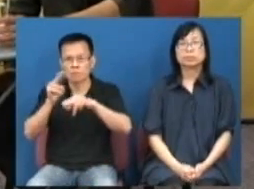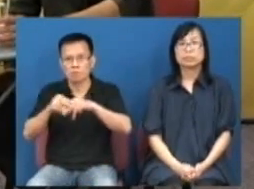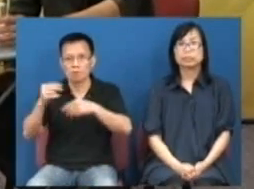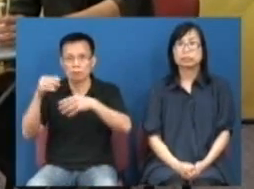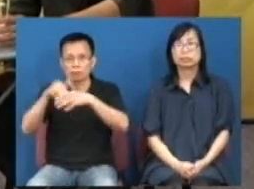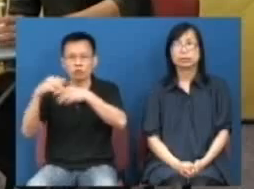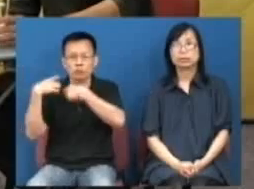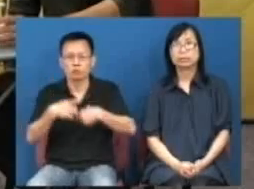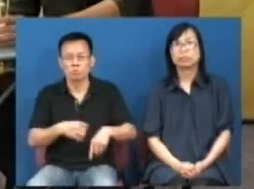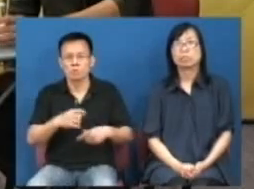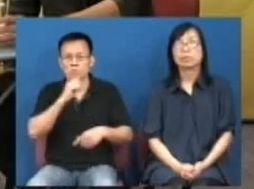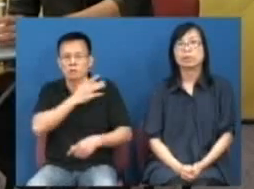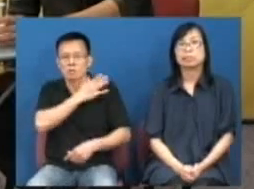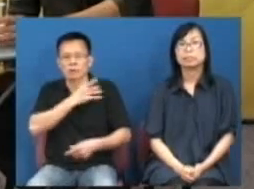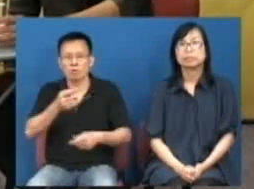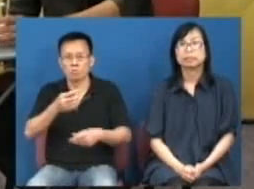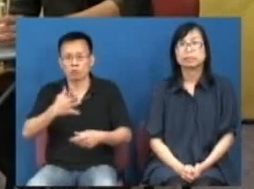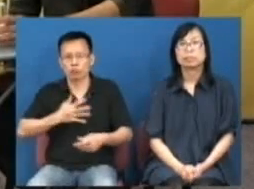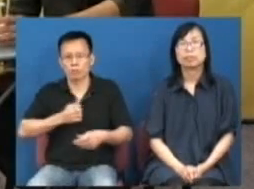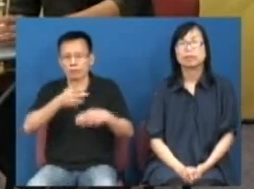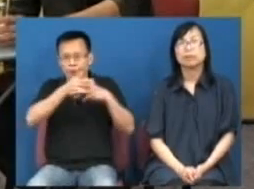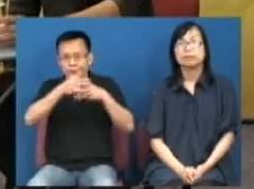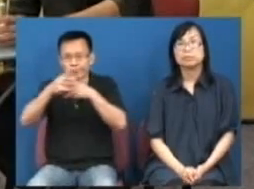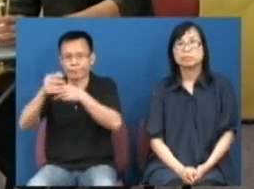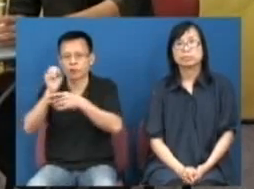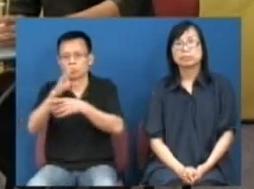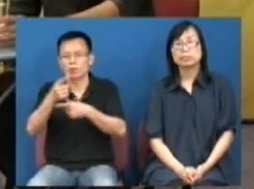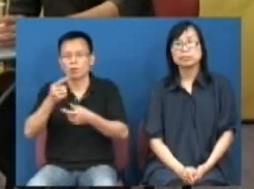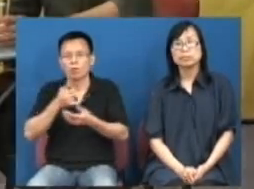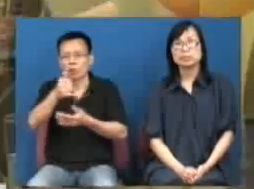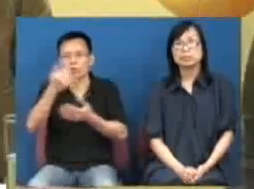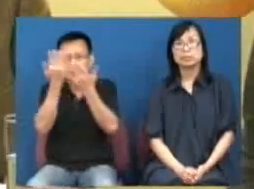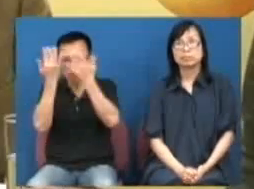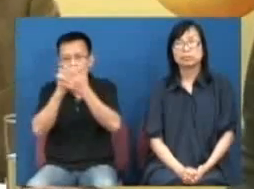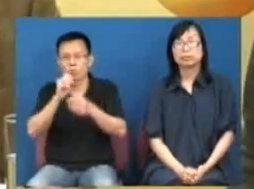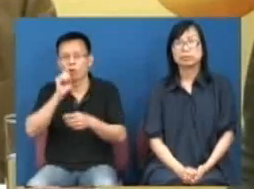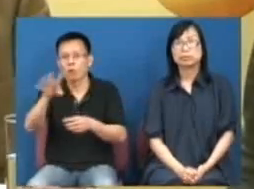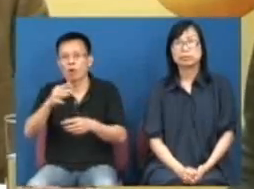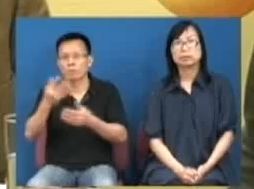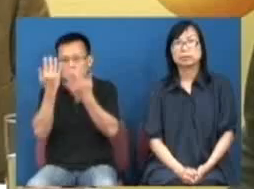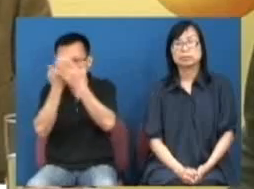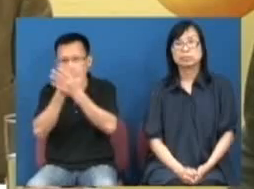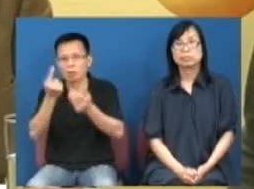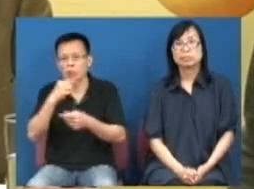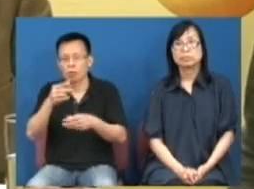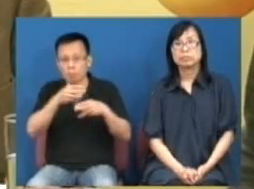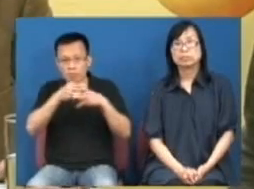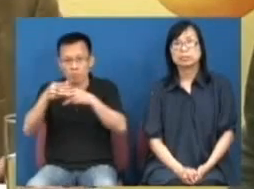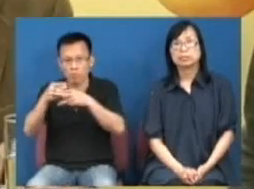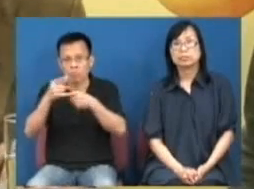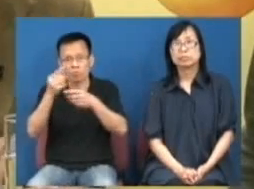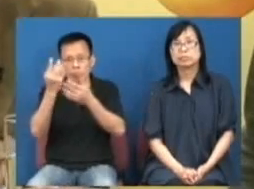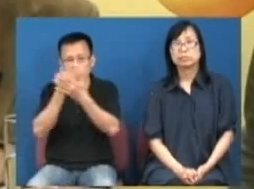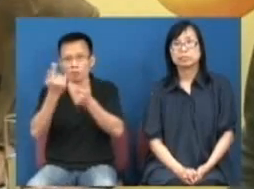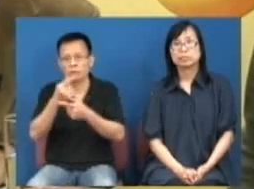話，我拍一條片準備要播出啦，我去電視台就話俾佢，話俾媒體知，喂，我拍條片我點點點。如